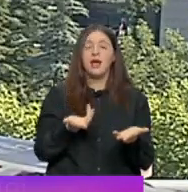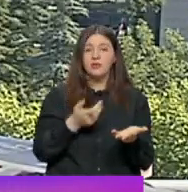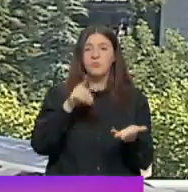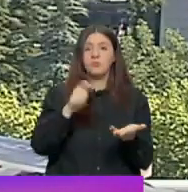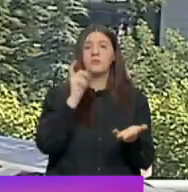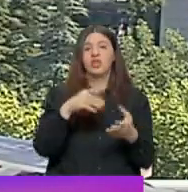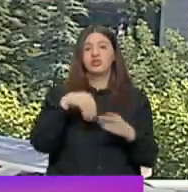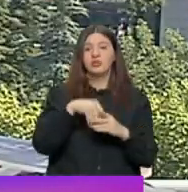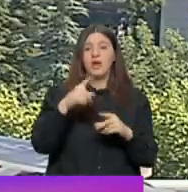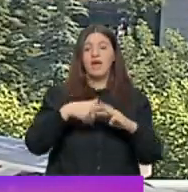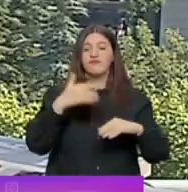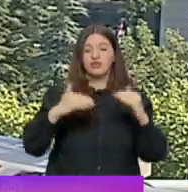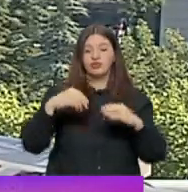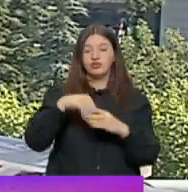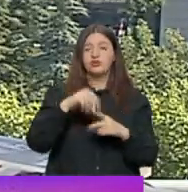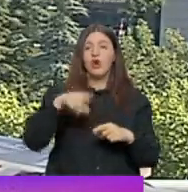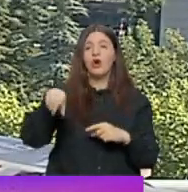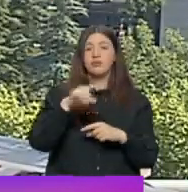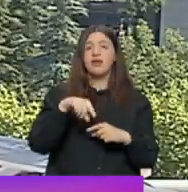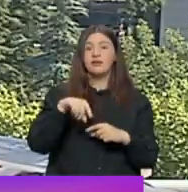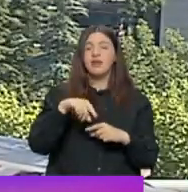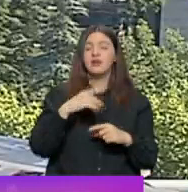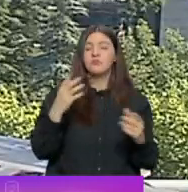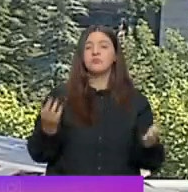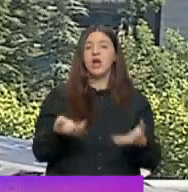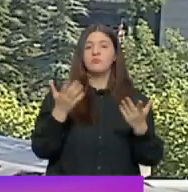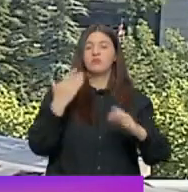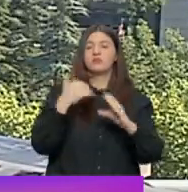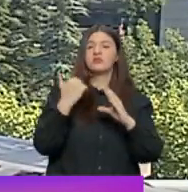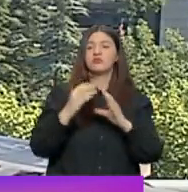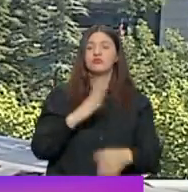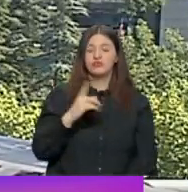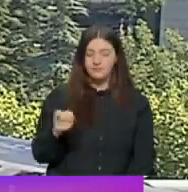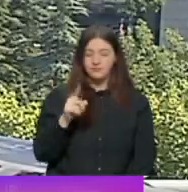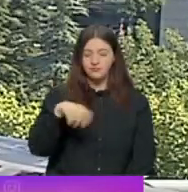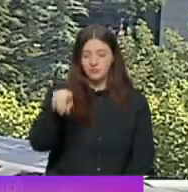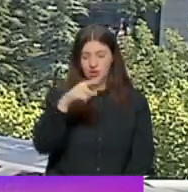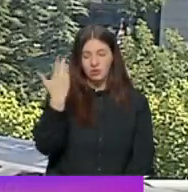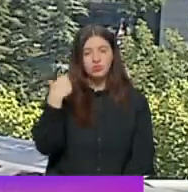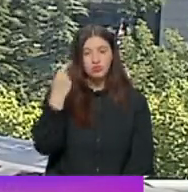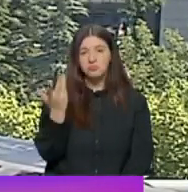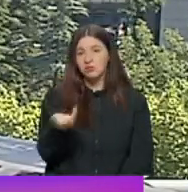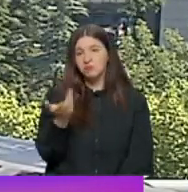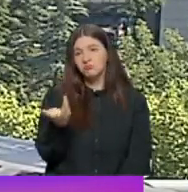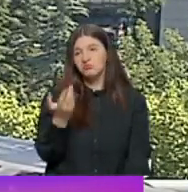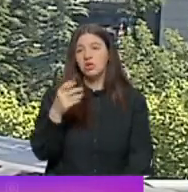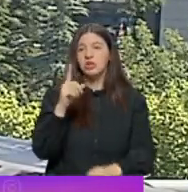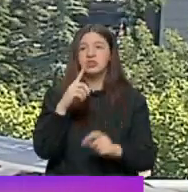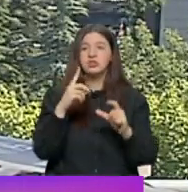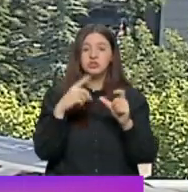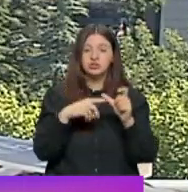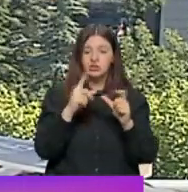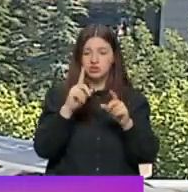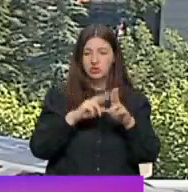bu pahalılıkta, bu enflasyonda, onlardan da bolca mesaj geliyor. Sizler ne düşünüyorsunuz? Mesela işte Işık Ekis